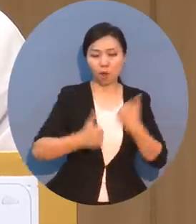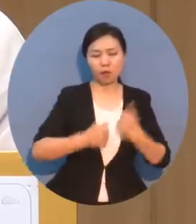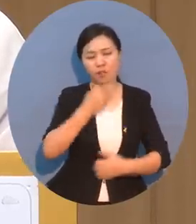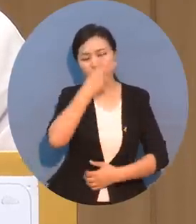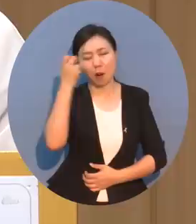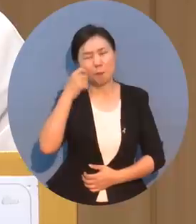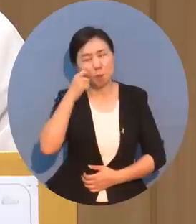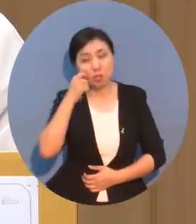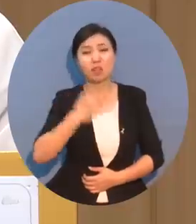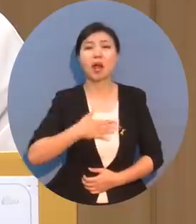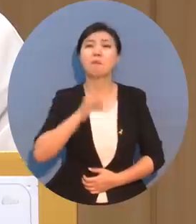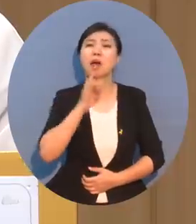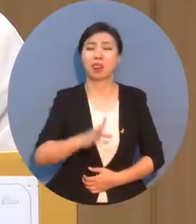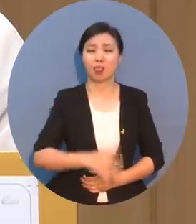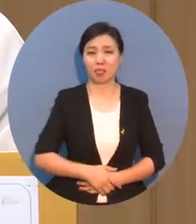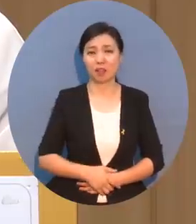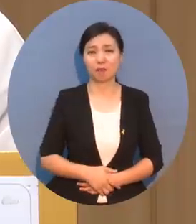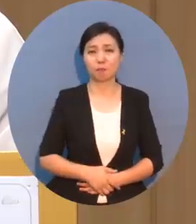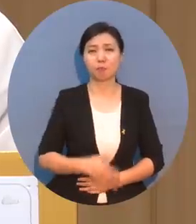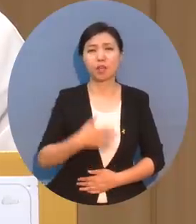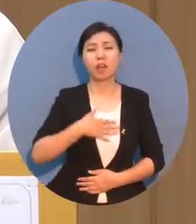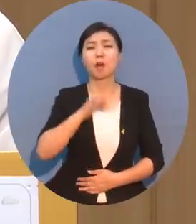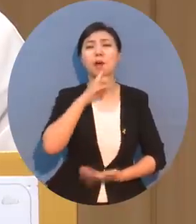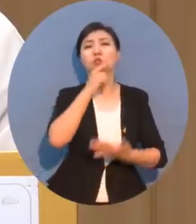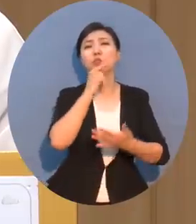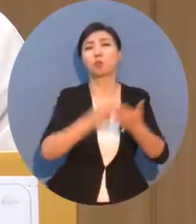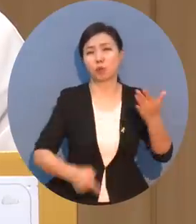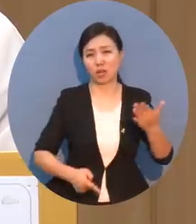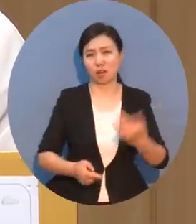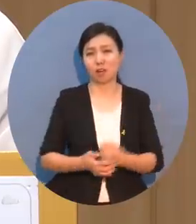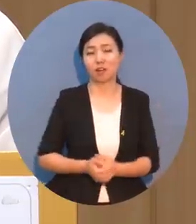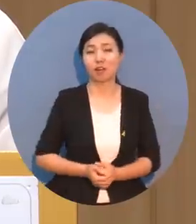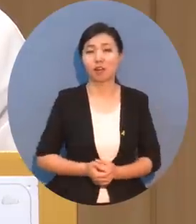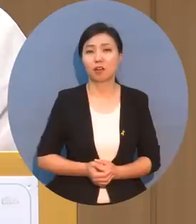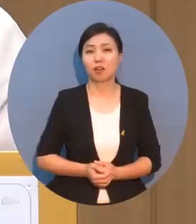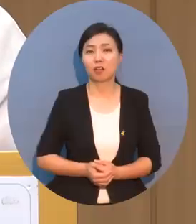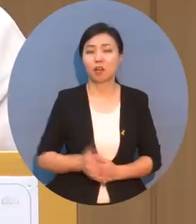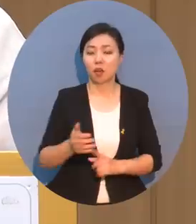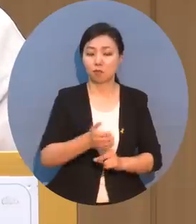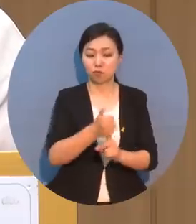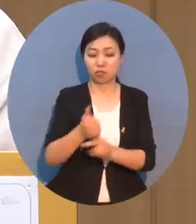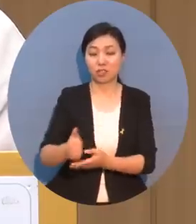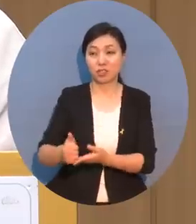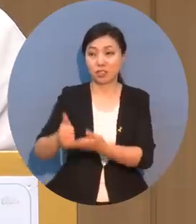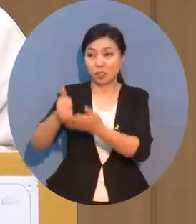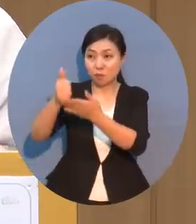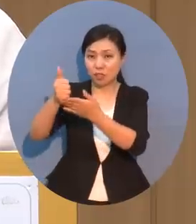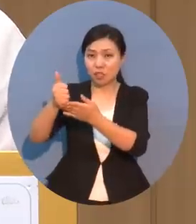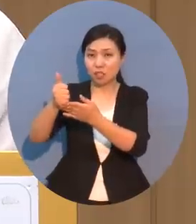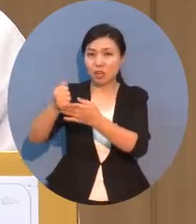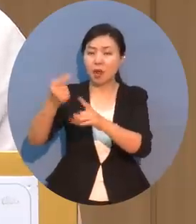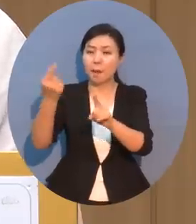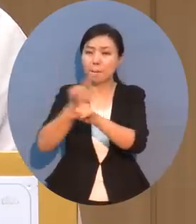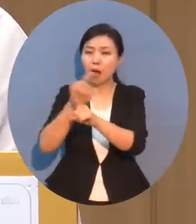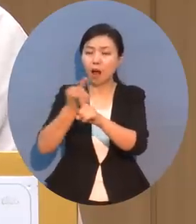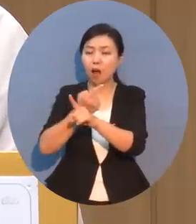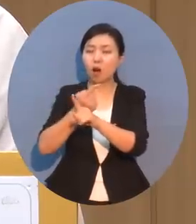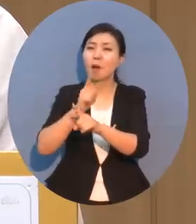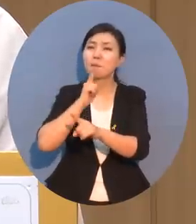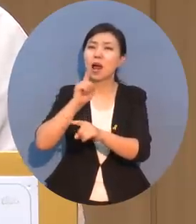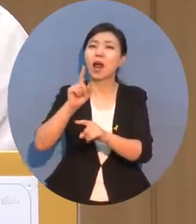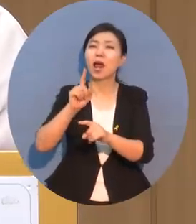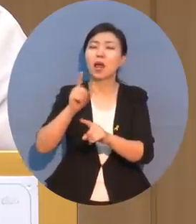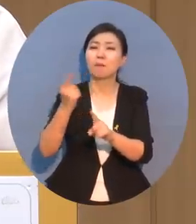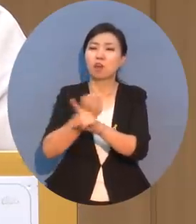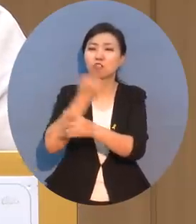잔다. 나만 잠 못 자지. 나만 손해잖아. 그러니까 부처님이 뭘 시정하지 말라는 게